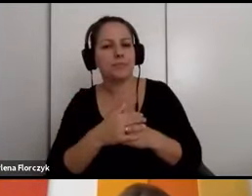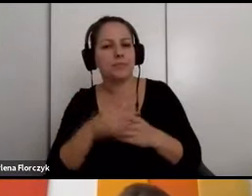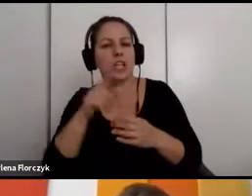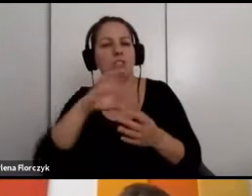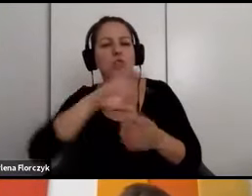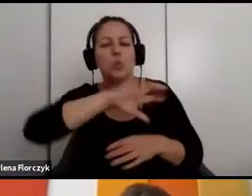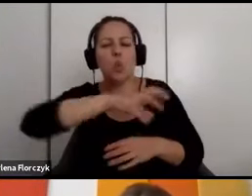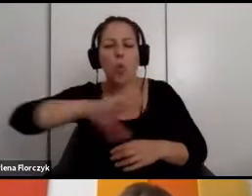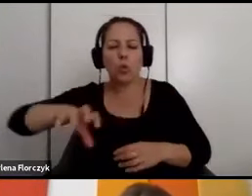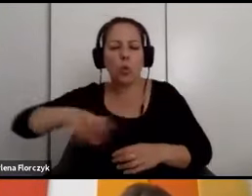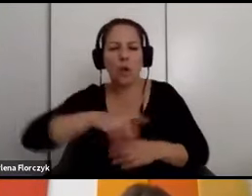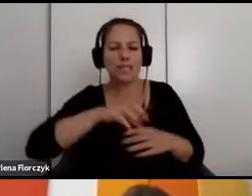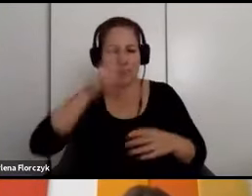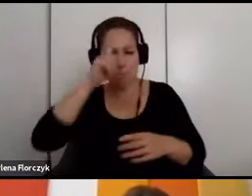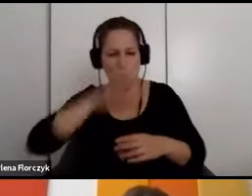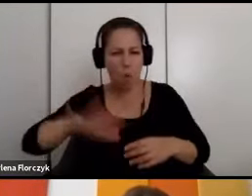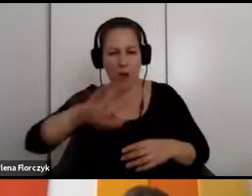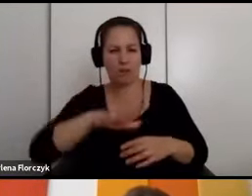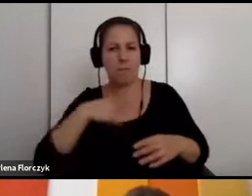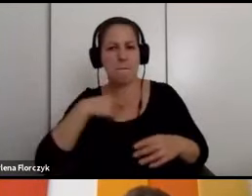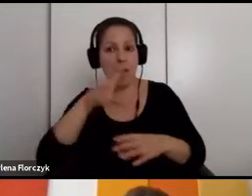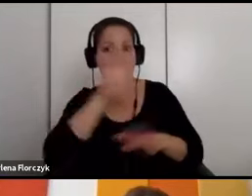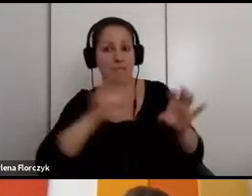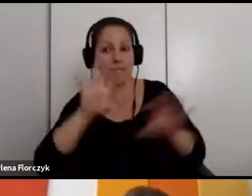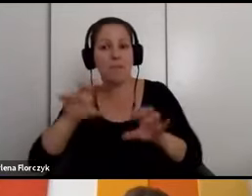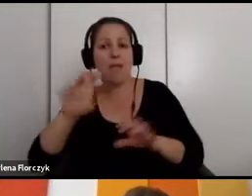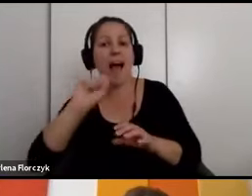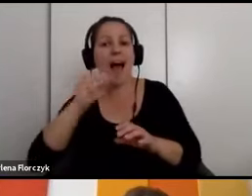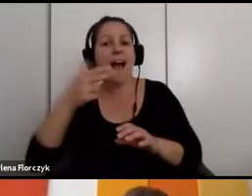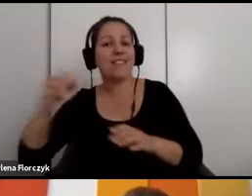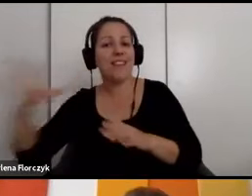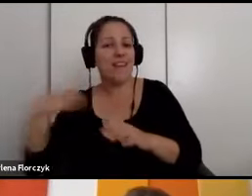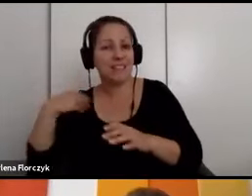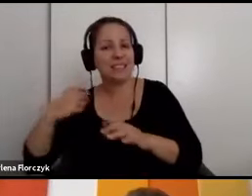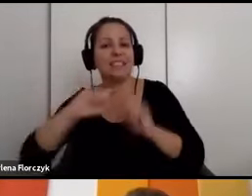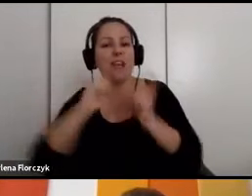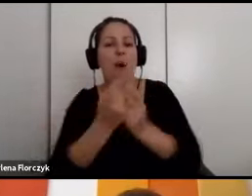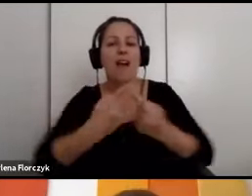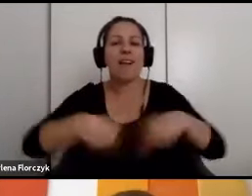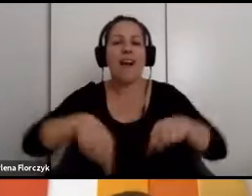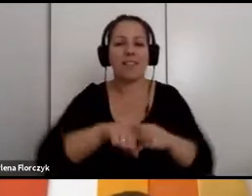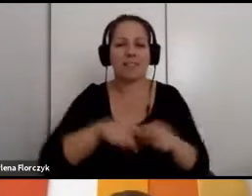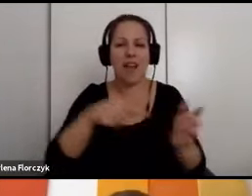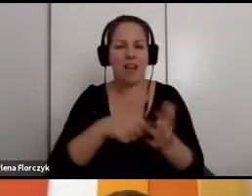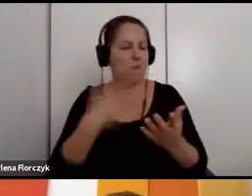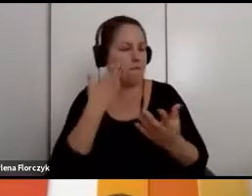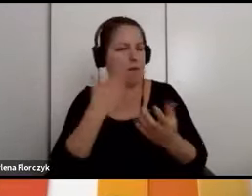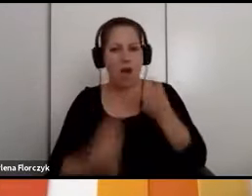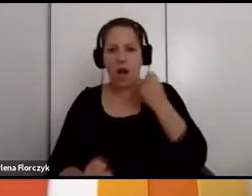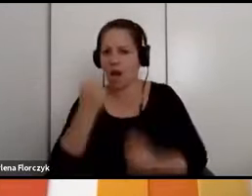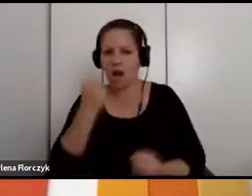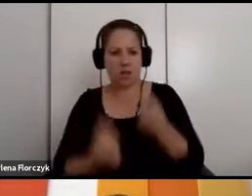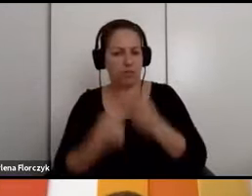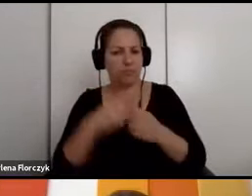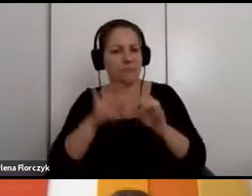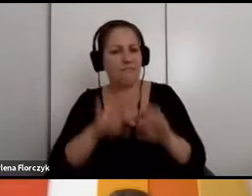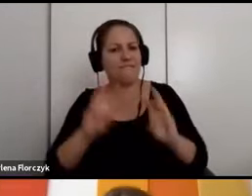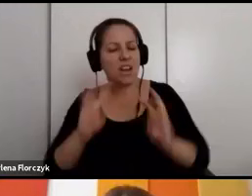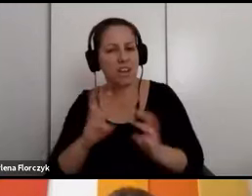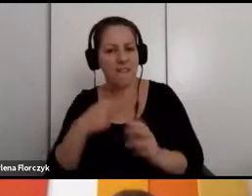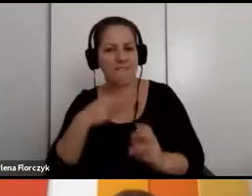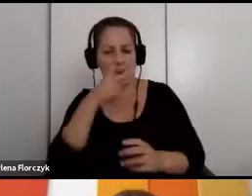które się nagromadziły. My to za nią obserwujemy, jak prowadzimy warsztaty dla całych klas. To bywa piekielnie trudne czasami, to znaczy widzimy, nie